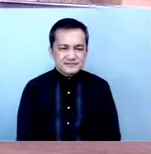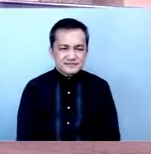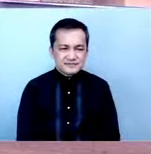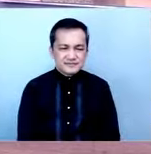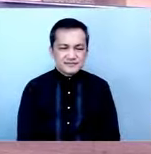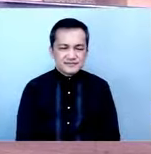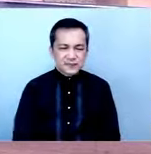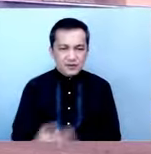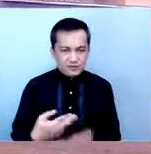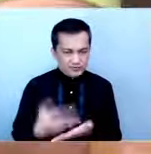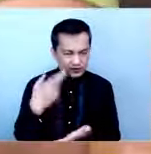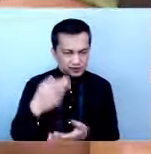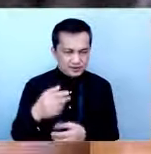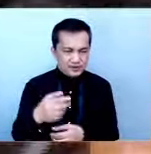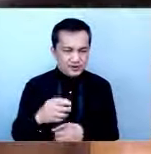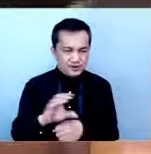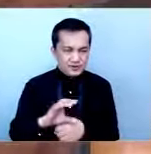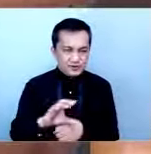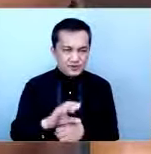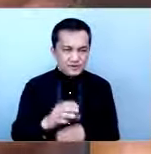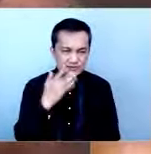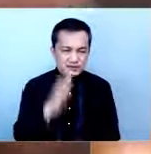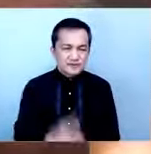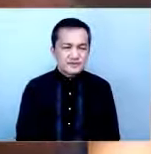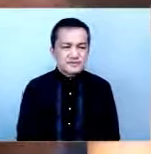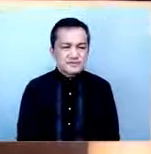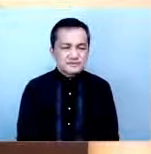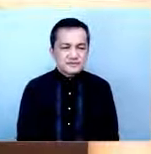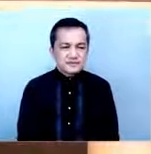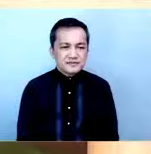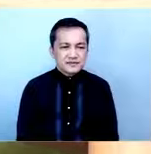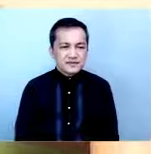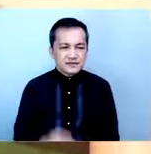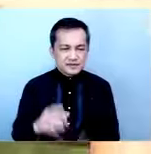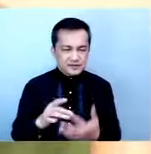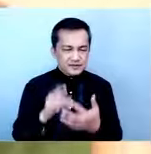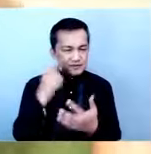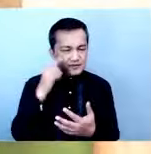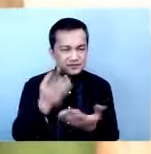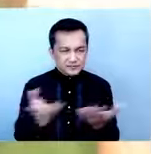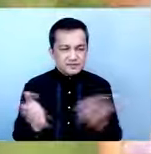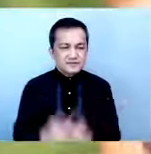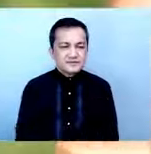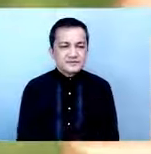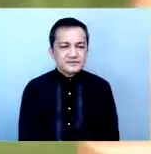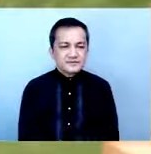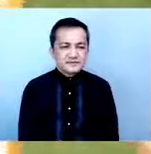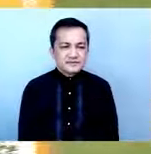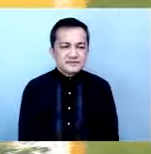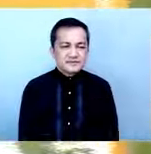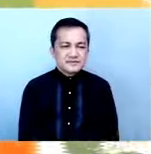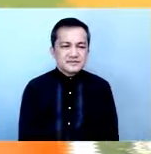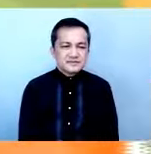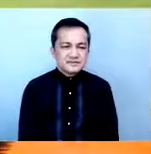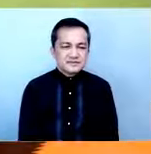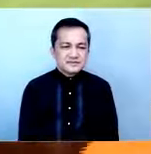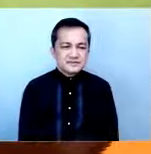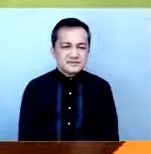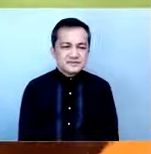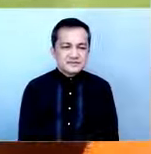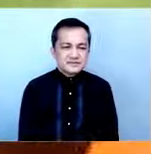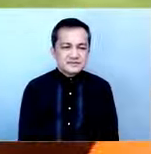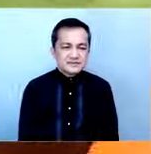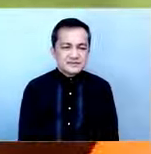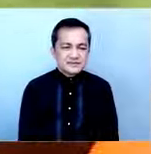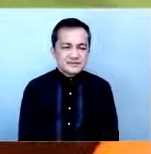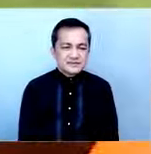Yes po. Masarap na sa chocolate nila. I'm sure special yan for you guys. Yes po. Ayan na naman. Oo, lagay ng spring. Yung chocolate yung mislay